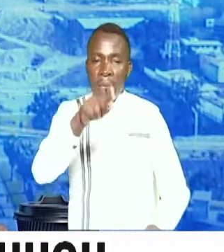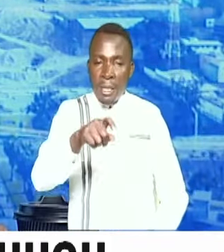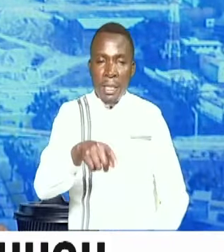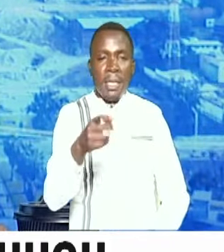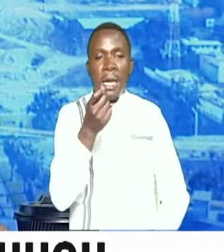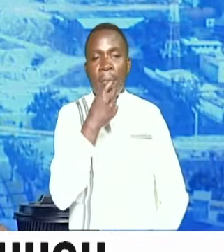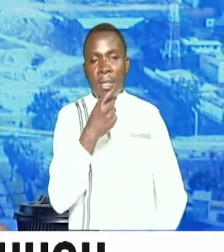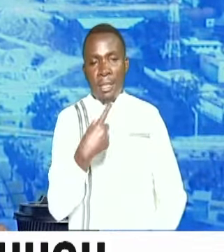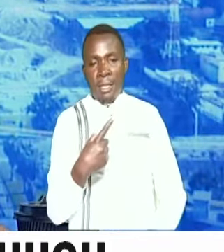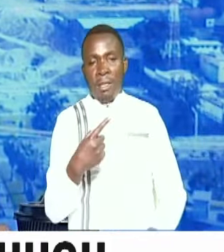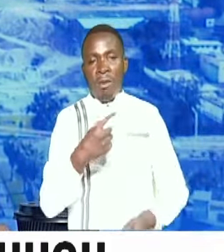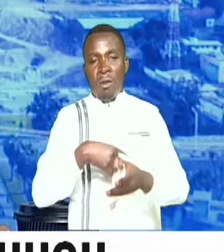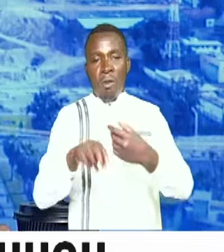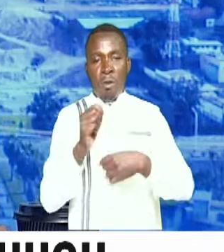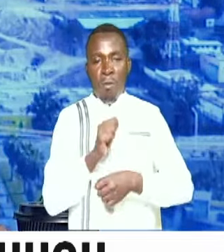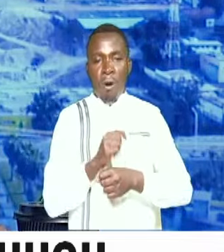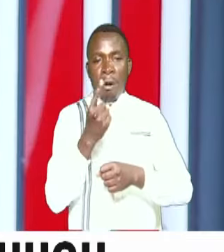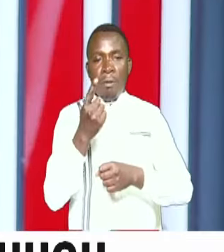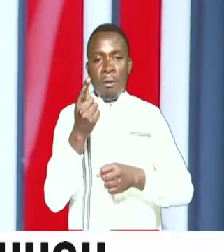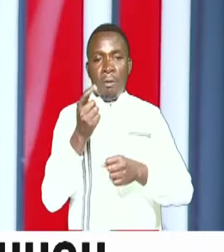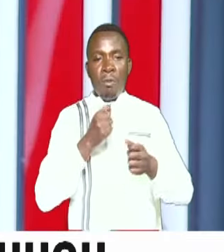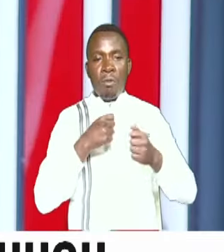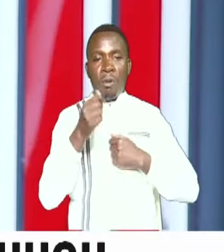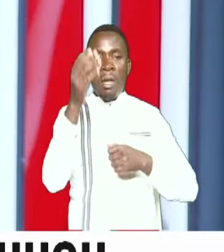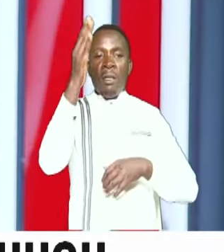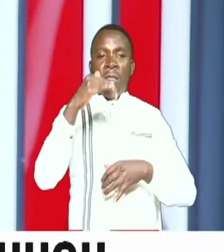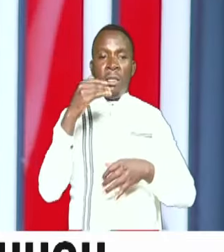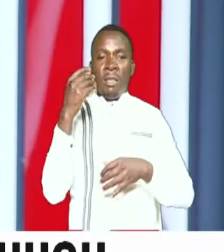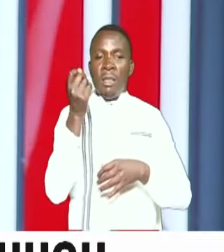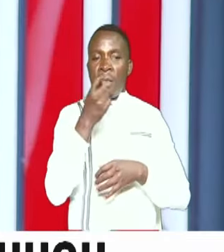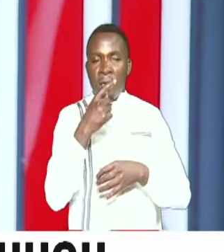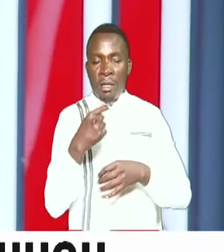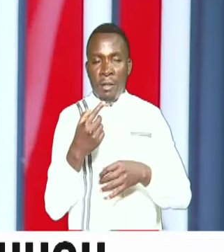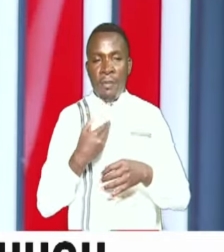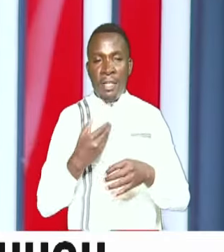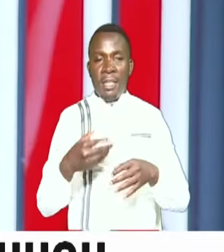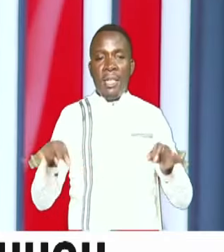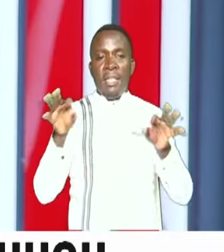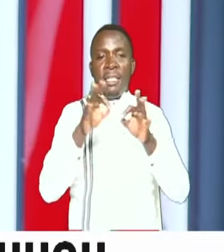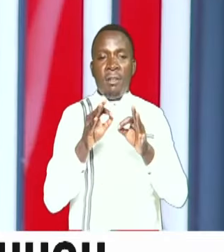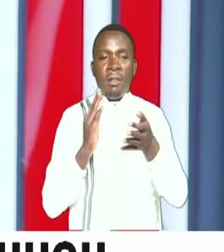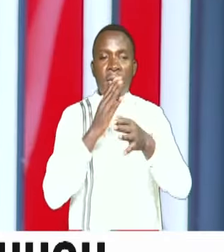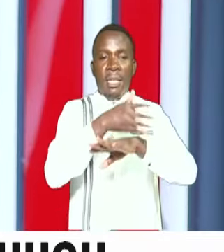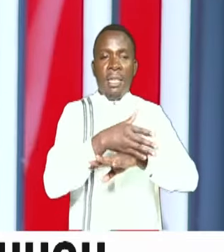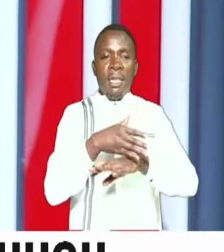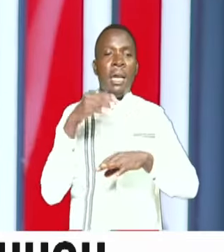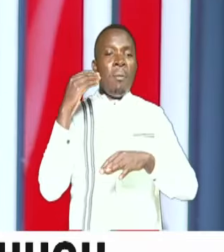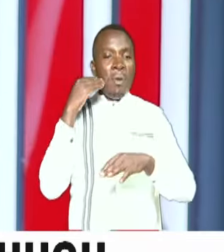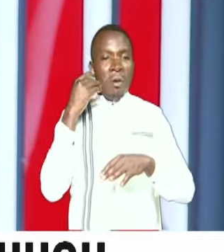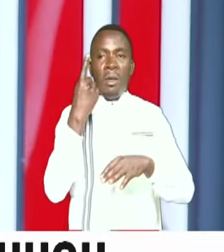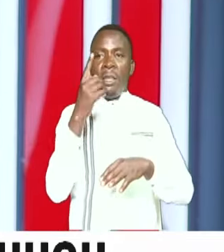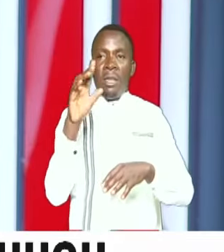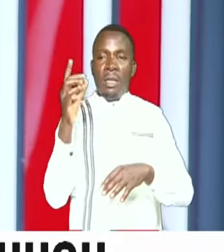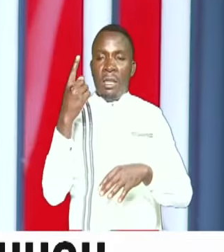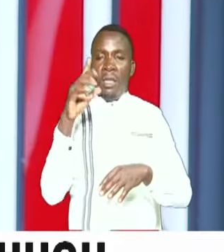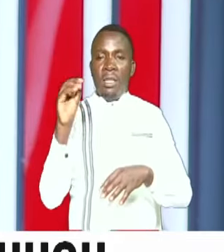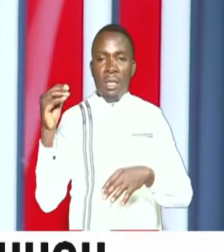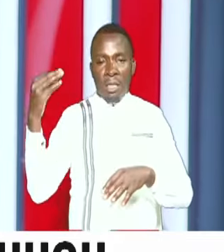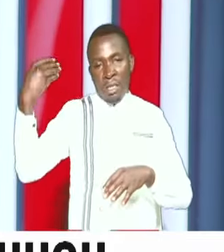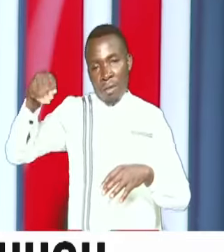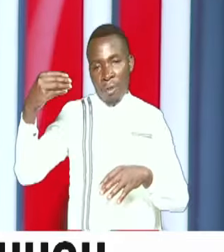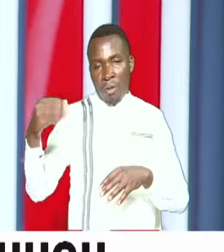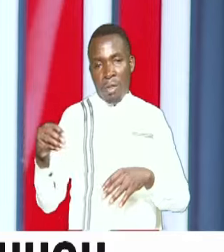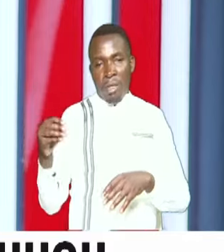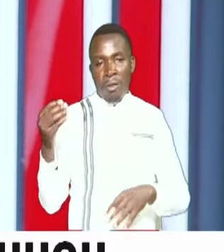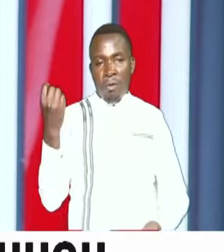u Rwanda rutumiza imiti ifite agaciro karenga miliyoni 100 z'amadolari urumva ni amafaranga menshi cyane. Ahandi twifuza